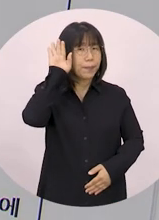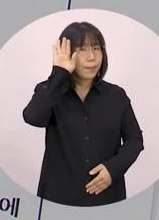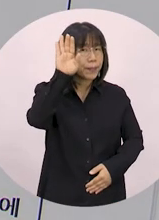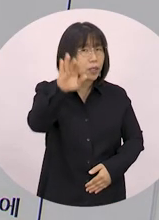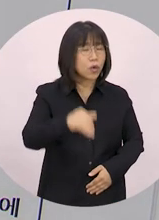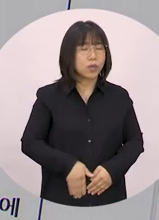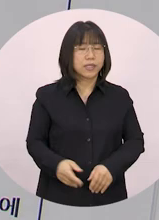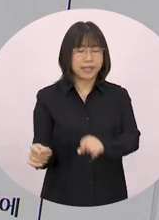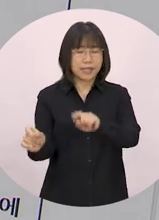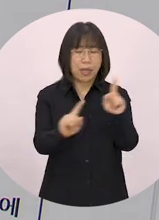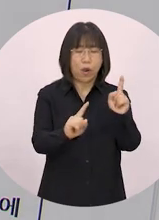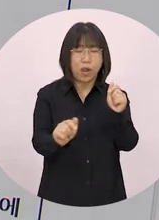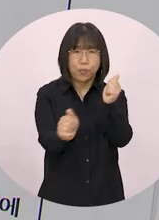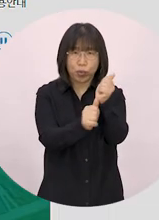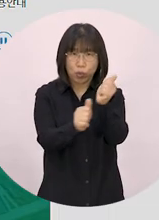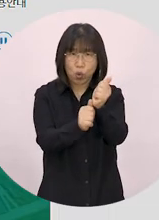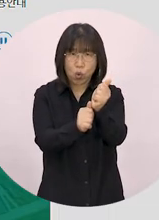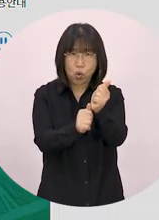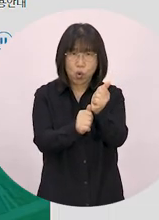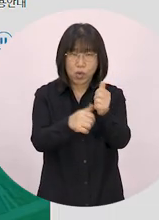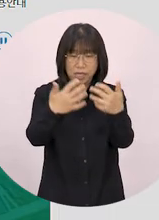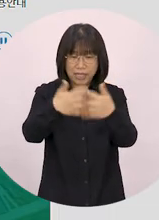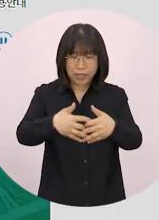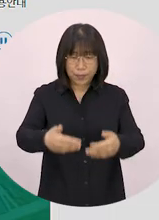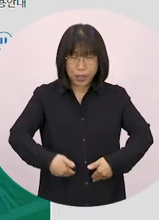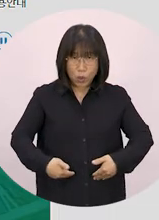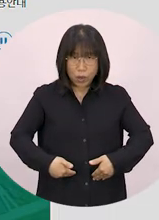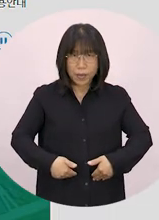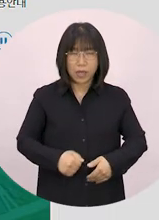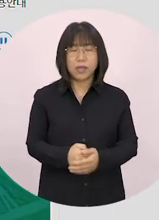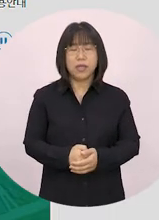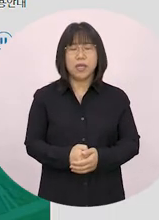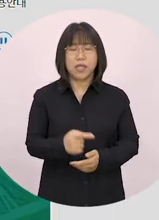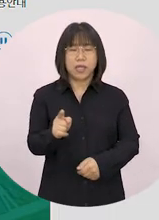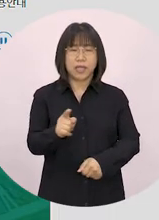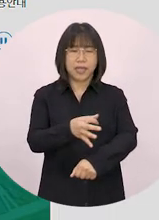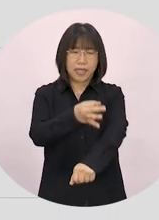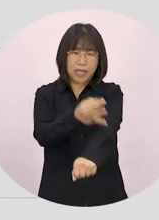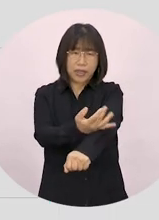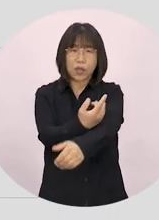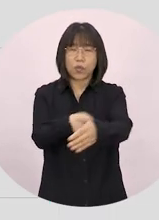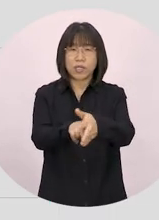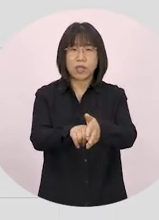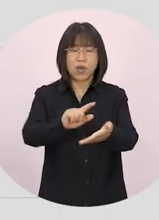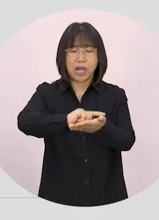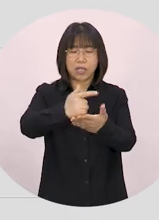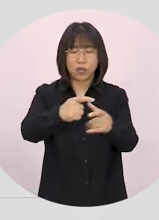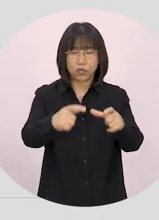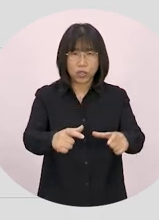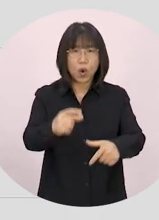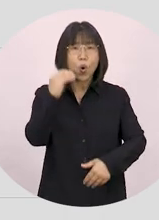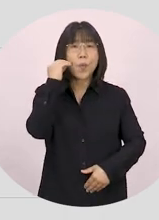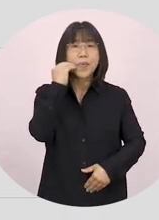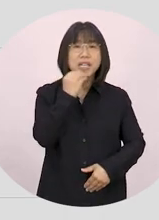됩니다. 앞으로 구는 재활보조기기가 필요한 구민의 접근성과 편리성을 높이기 위해